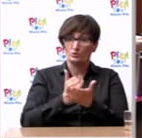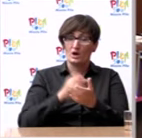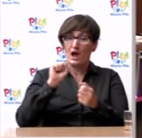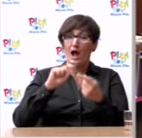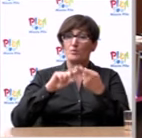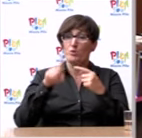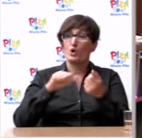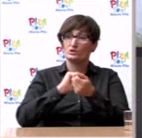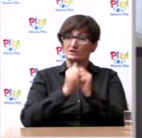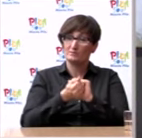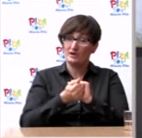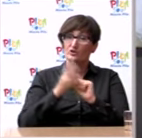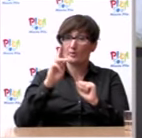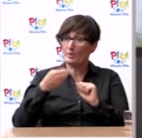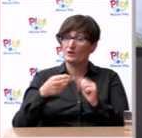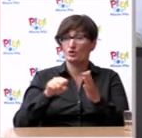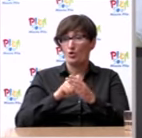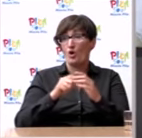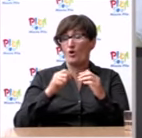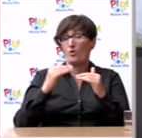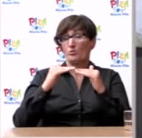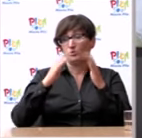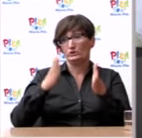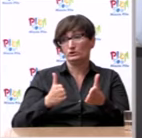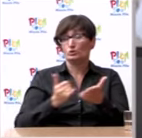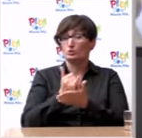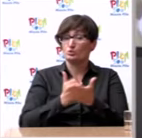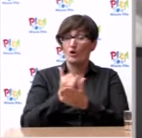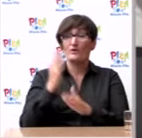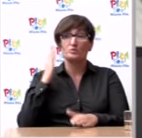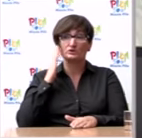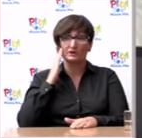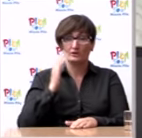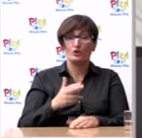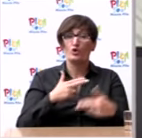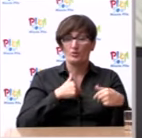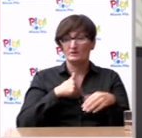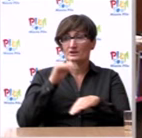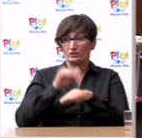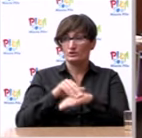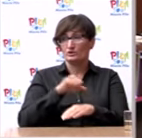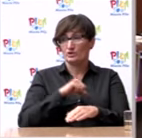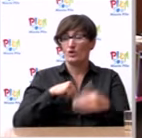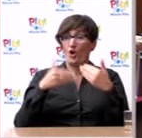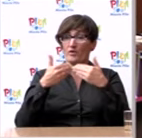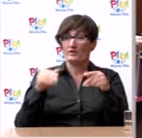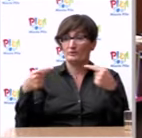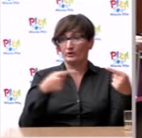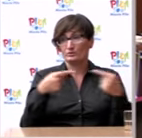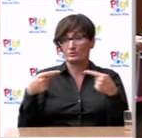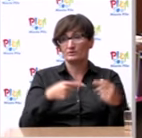zmianie będzie możliwość usługowo-mieszkaniowego. Komisja jednogłośnie przyjęła ten projekt i powiedziała tak. Dziękuję. Dziękuję bardzo. Otwieram dyskusję.